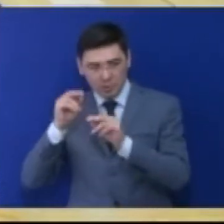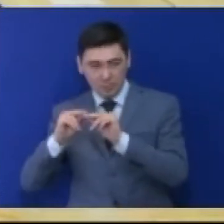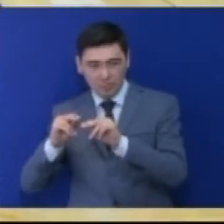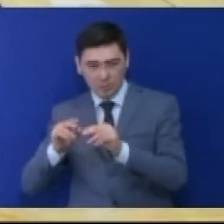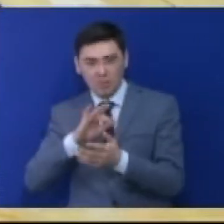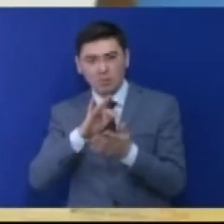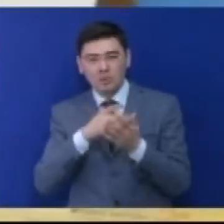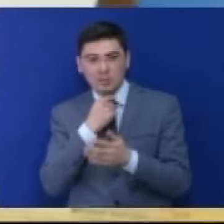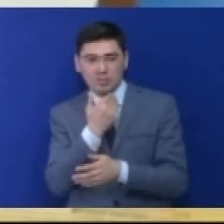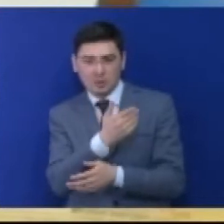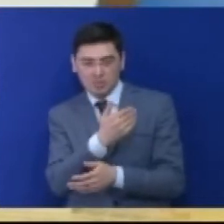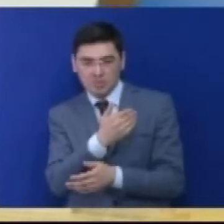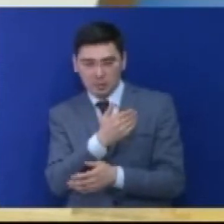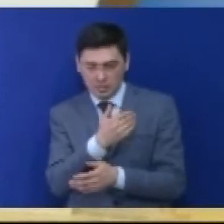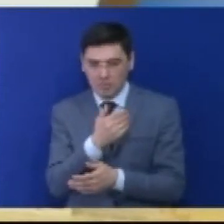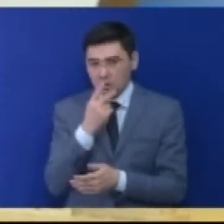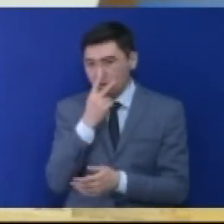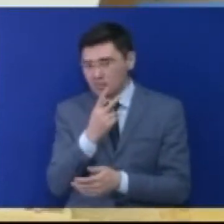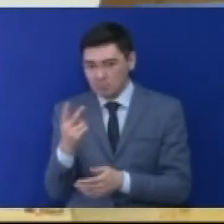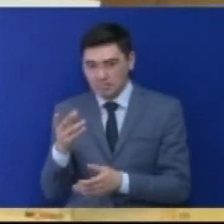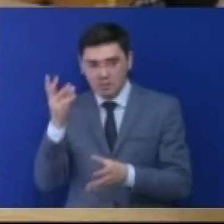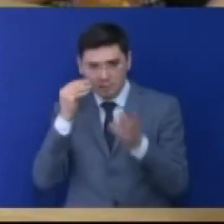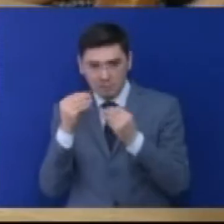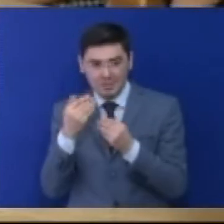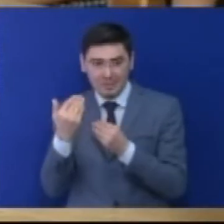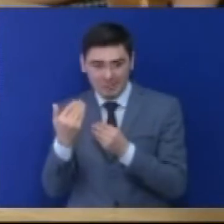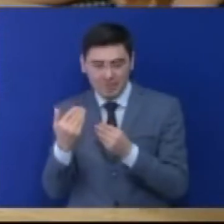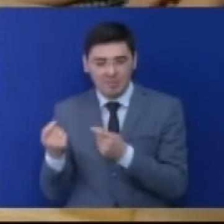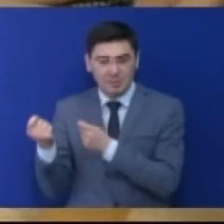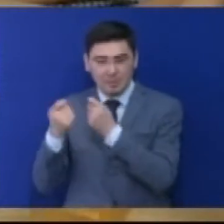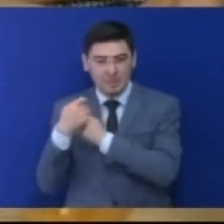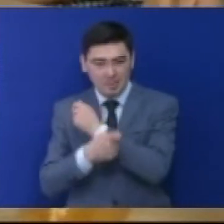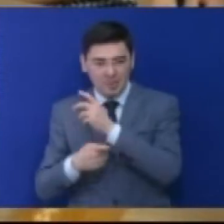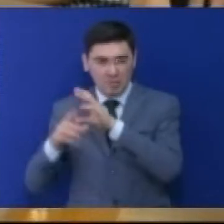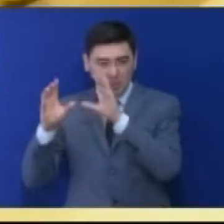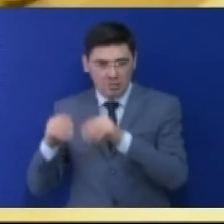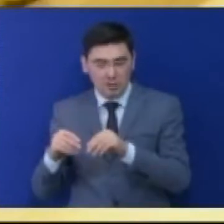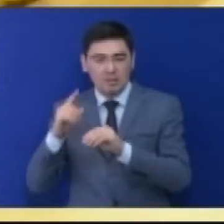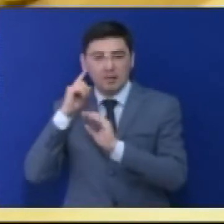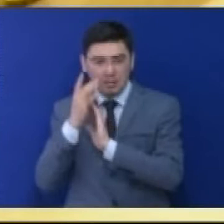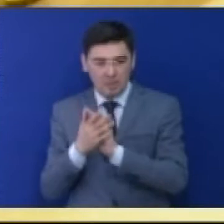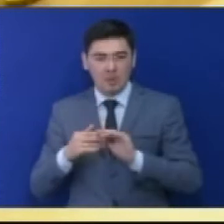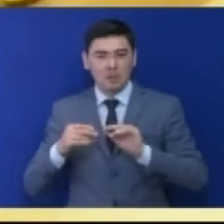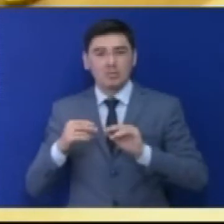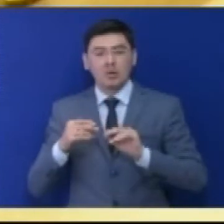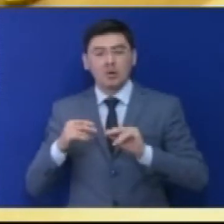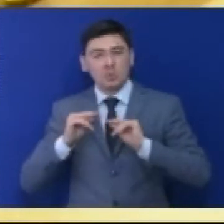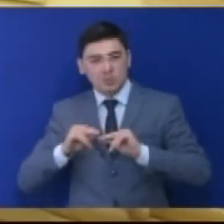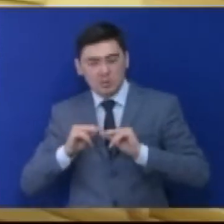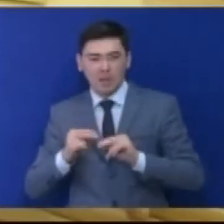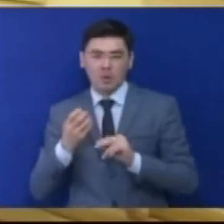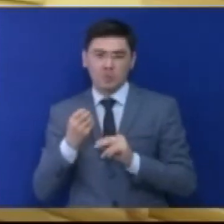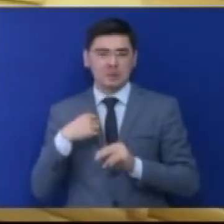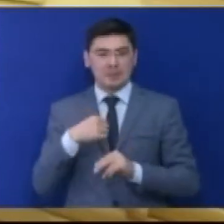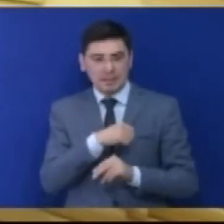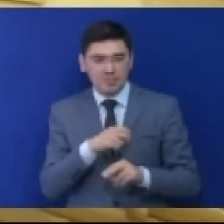коррекции города Семей. По словам организаторов, материалы, представленные на семинаре, мотивируют педагогов специальных образовательных учреждений